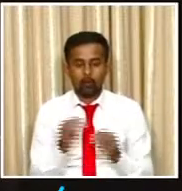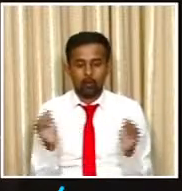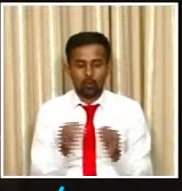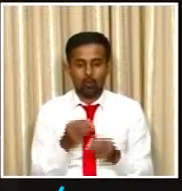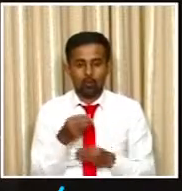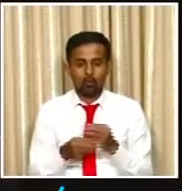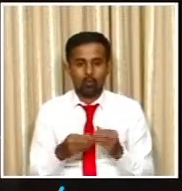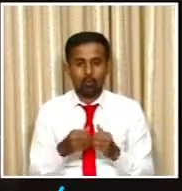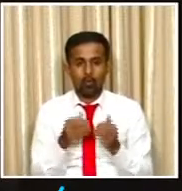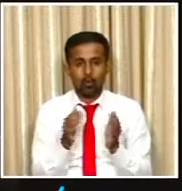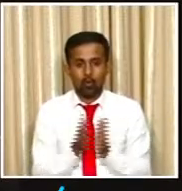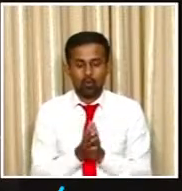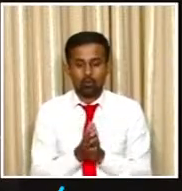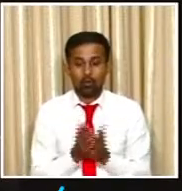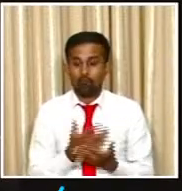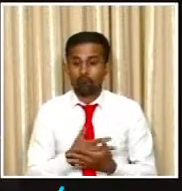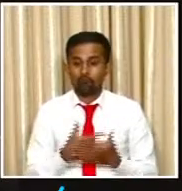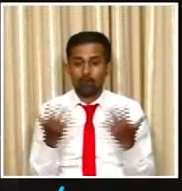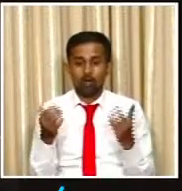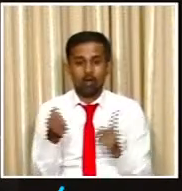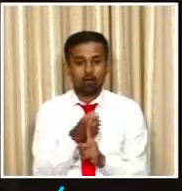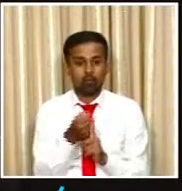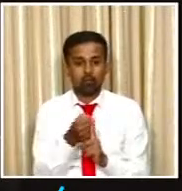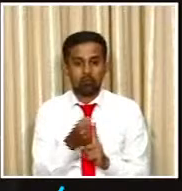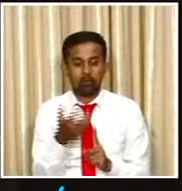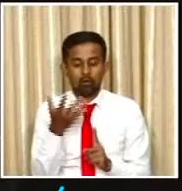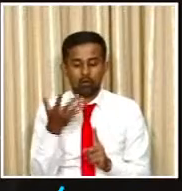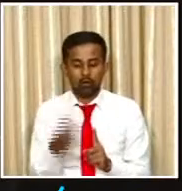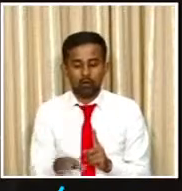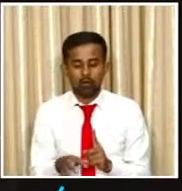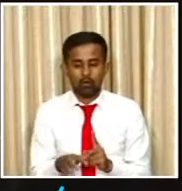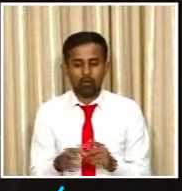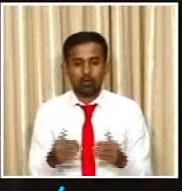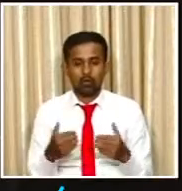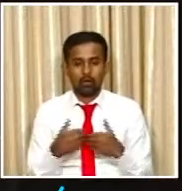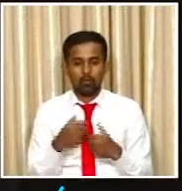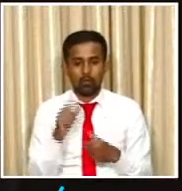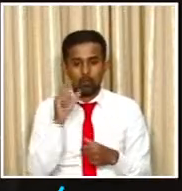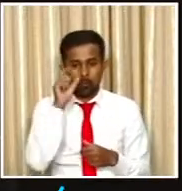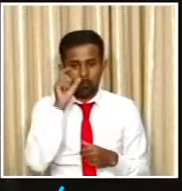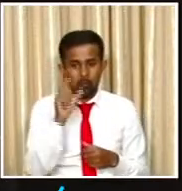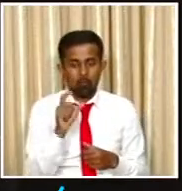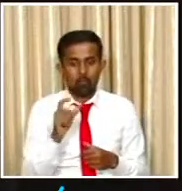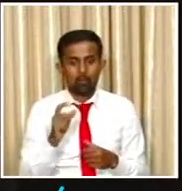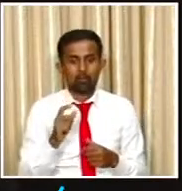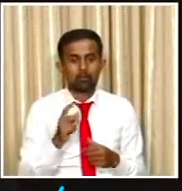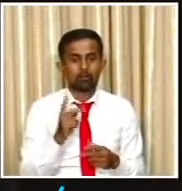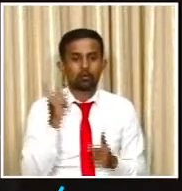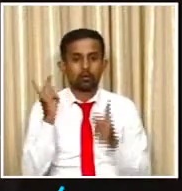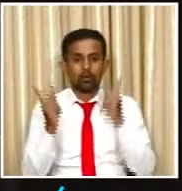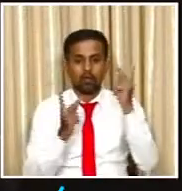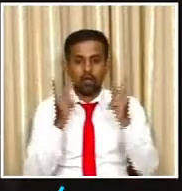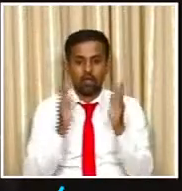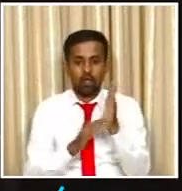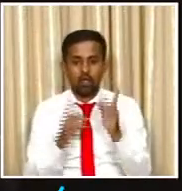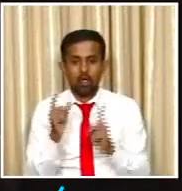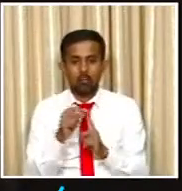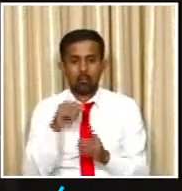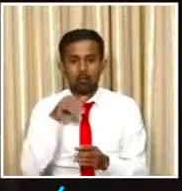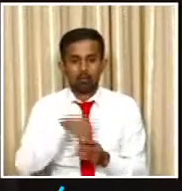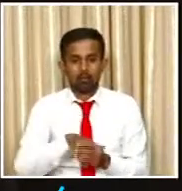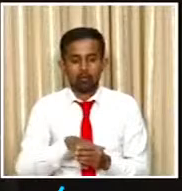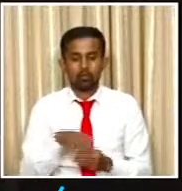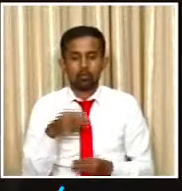කර්මාන්ත සියල්ලටම විශාල වශයෙන් බලපෑමක් එල්ල වෙලා තිබුණා. අපි ගත්තොත් විශේෂයෙන්ම සංචාරක අමාත්‍යාංශය තුල අපි